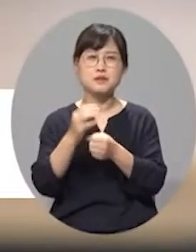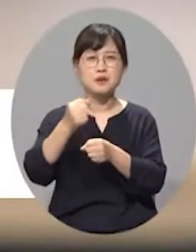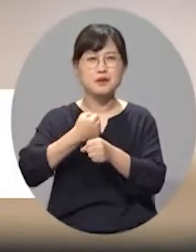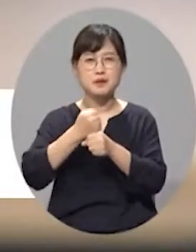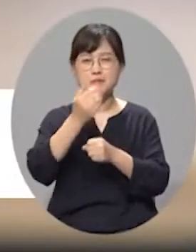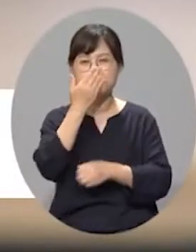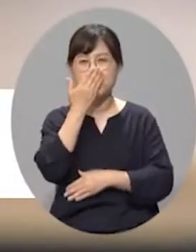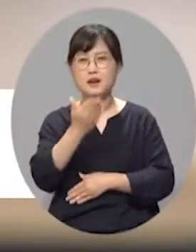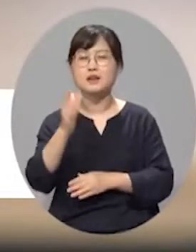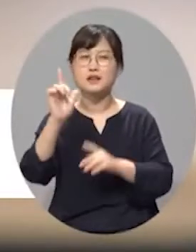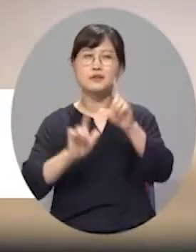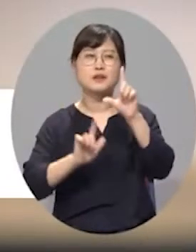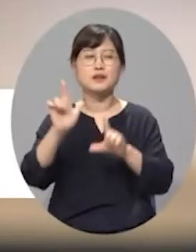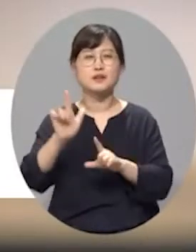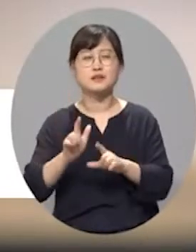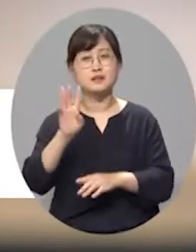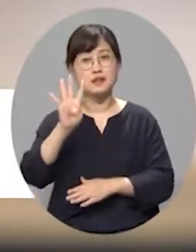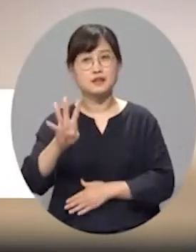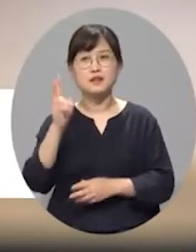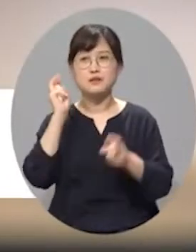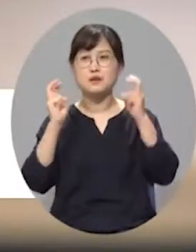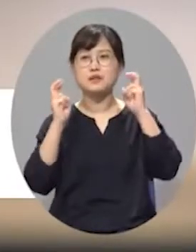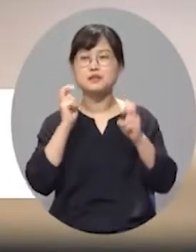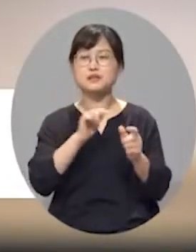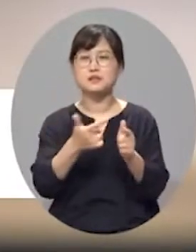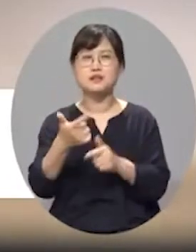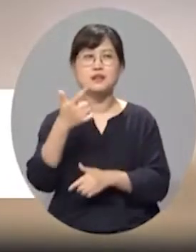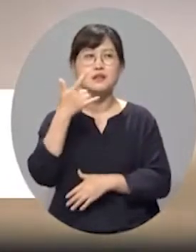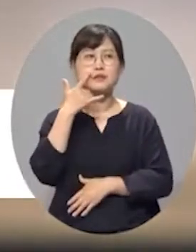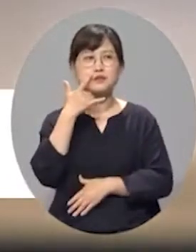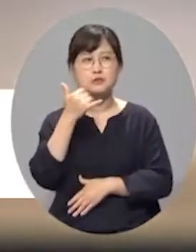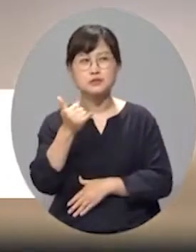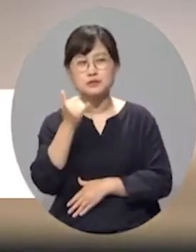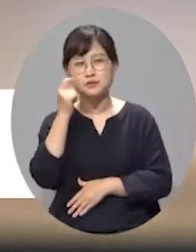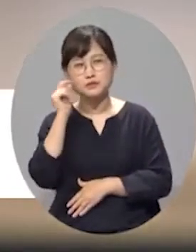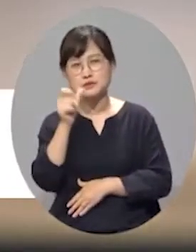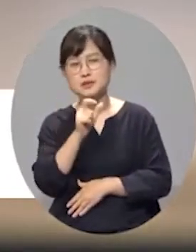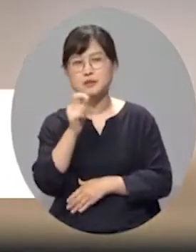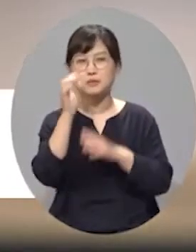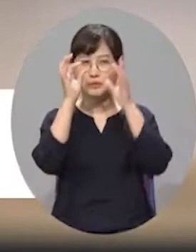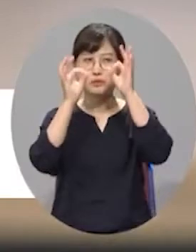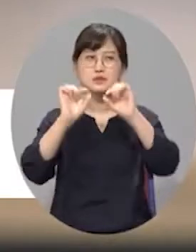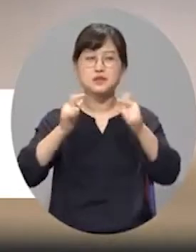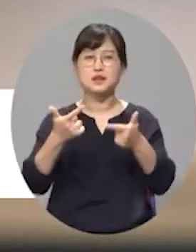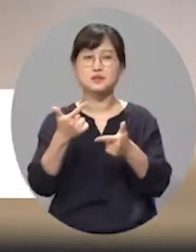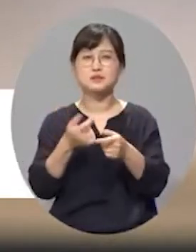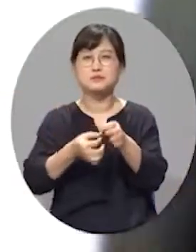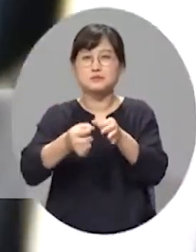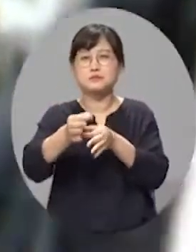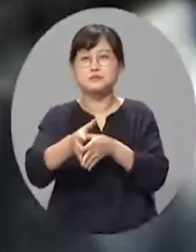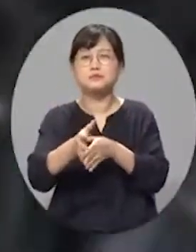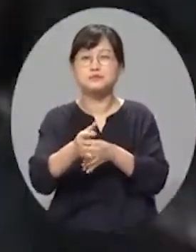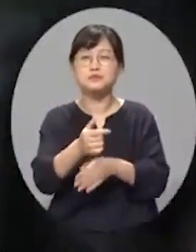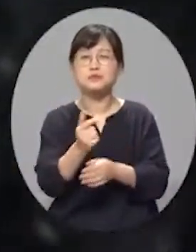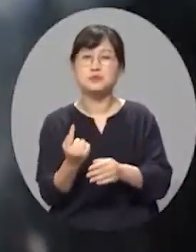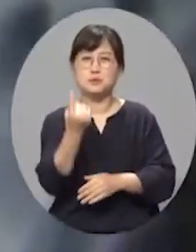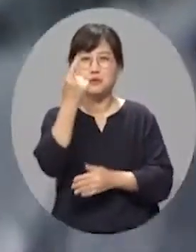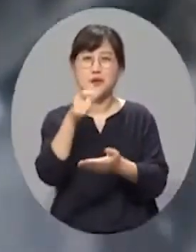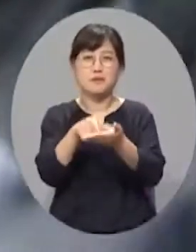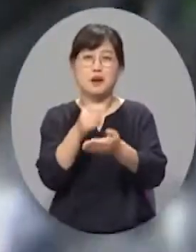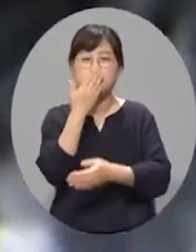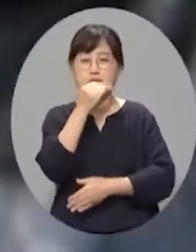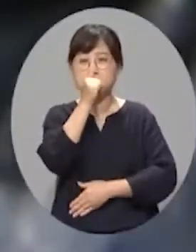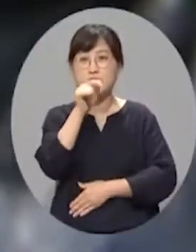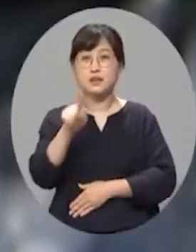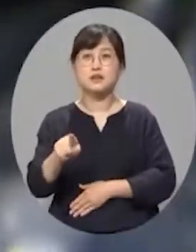가능한 상황에서 사사들이 이제 그 학부모 눈치도 안 봐도 되고 수찰률을 높게 쓸 수밖에 없습니다. 문제는